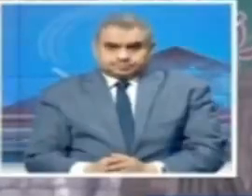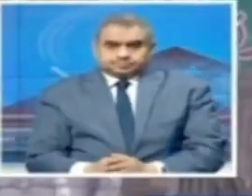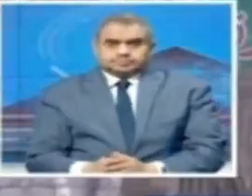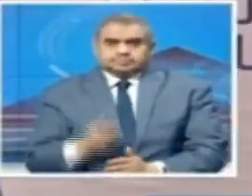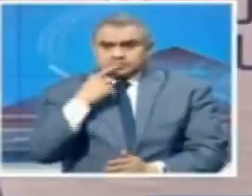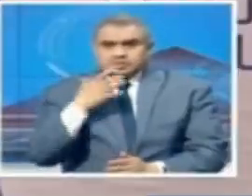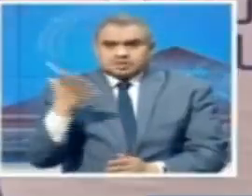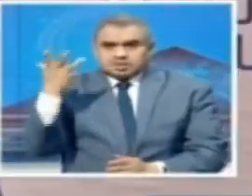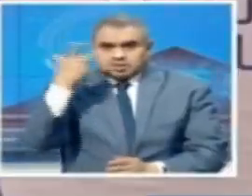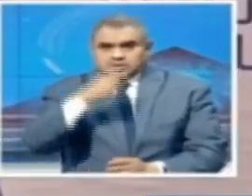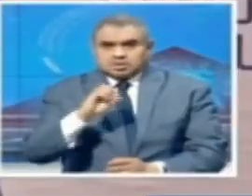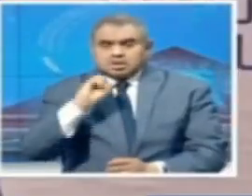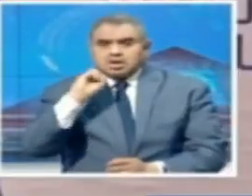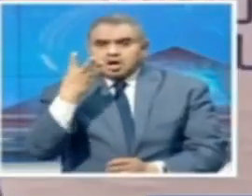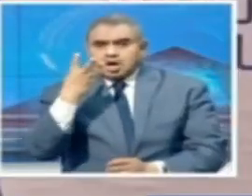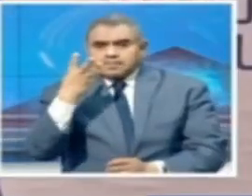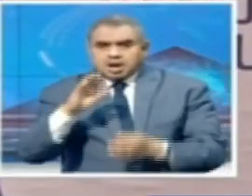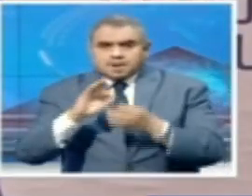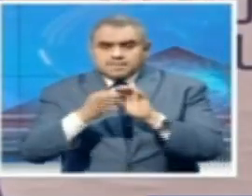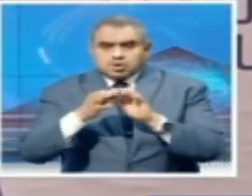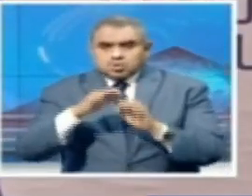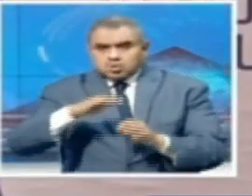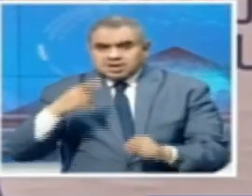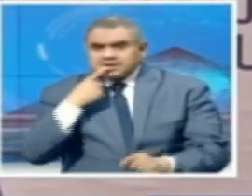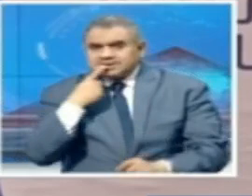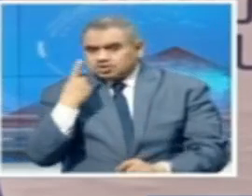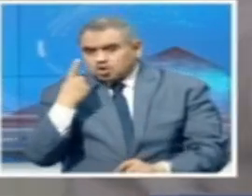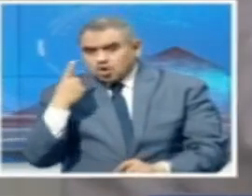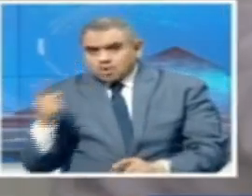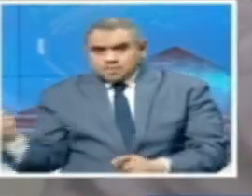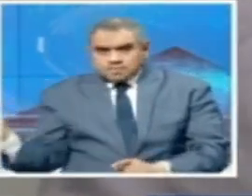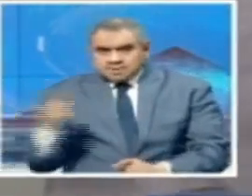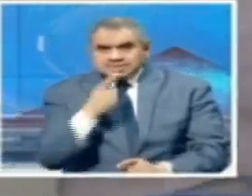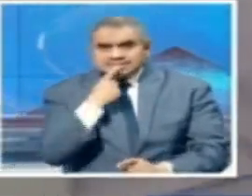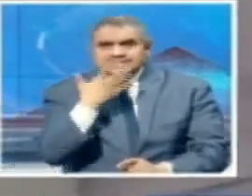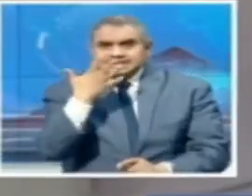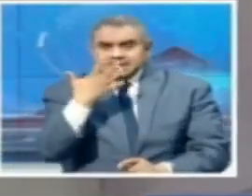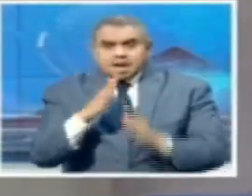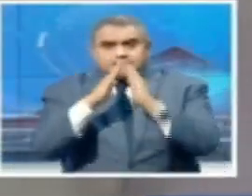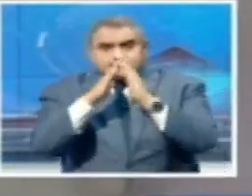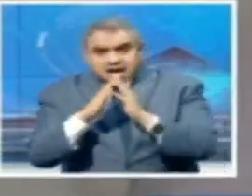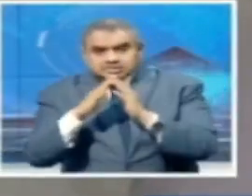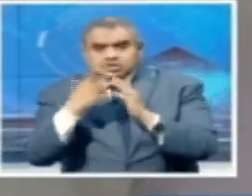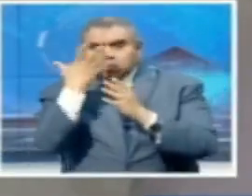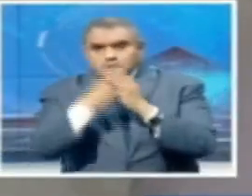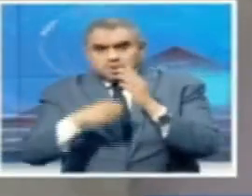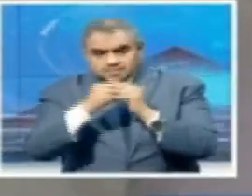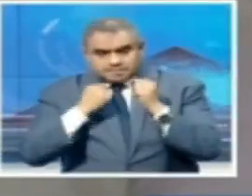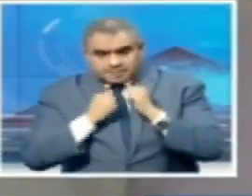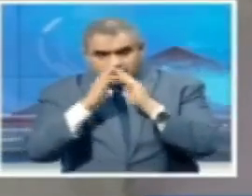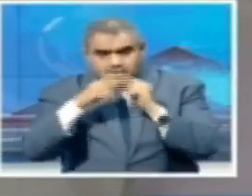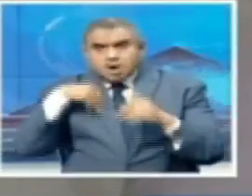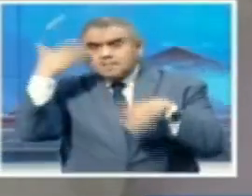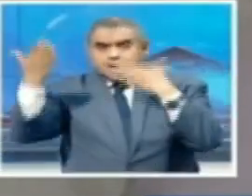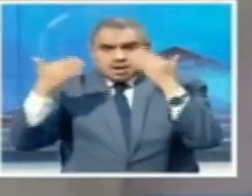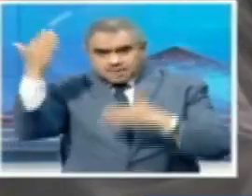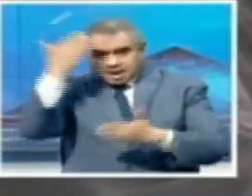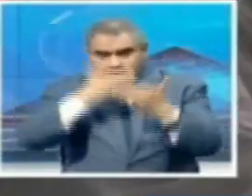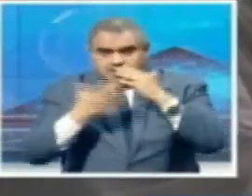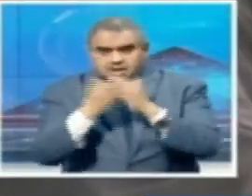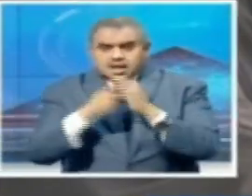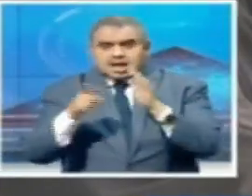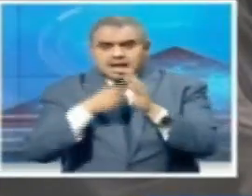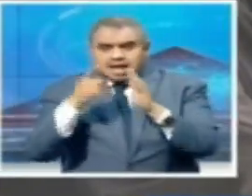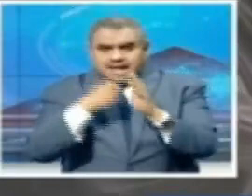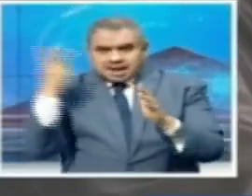ما يقرب من 14 مليون طفل من عمر يوم وحتى 5 سنوات من المصريين وغير المصريين تم تطعيمهم بالحملة القومية الثانية